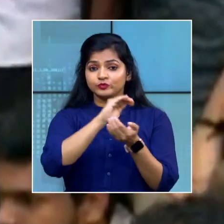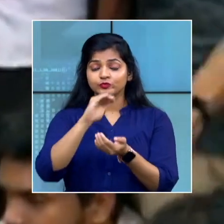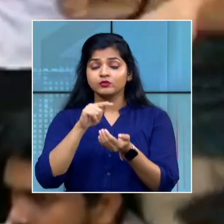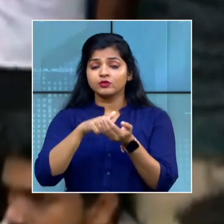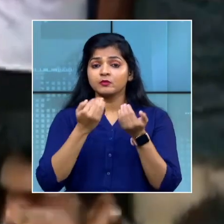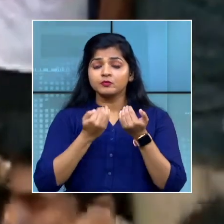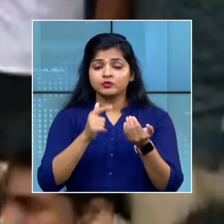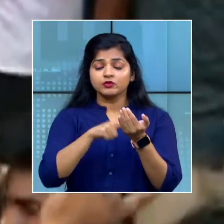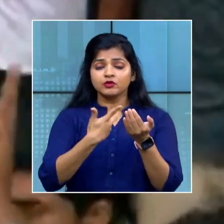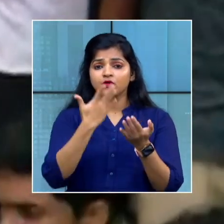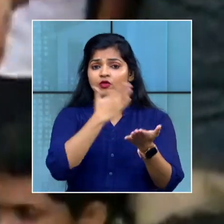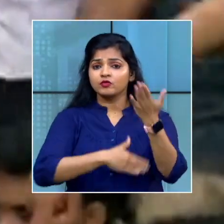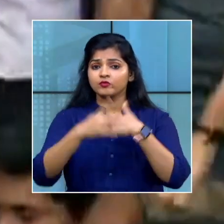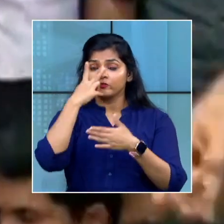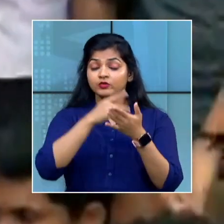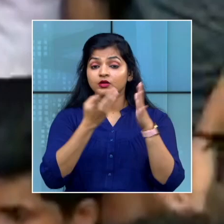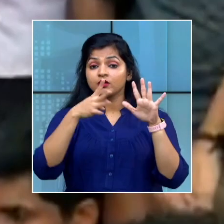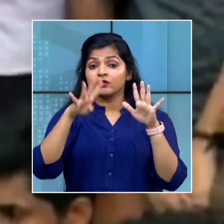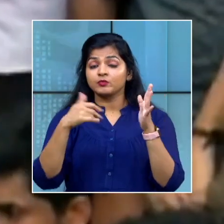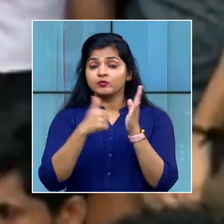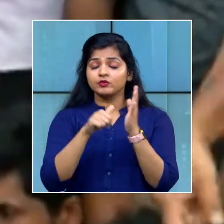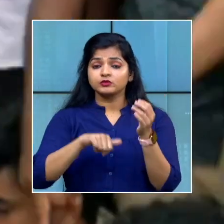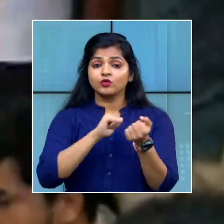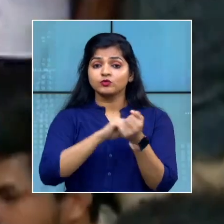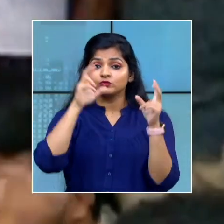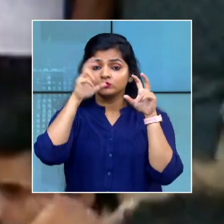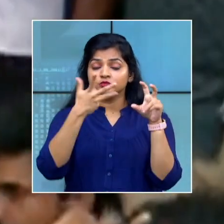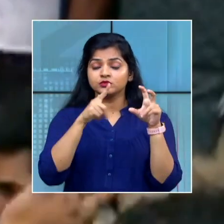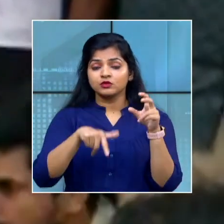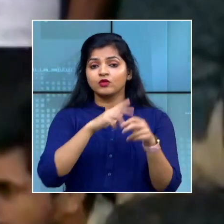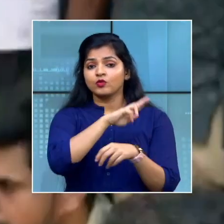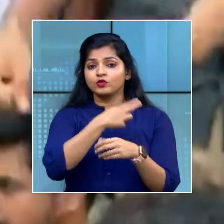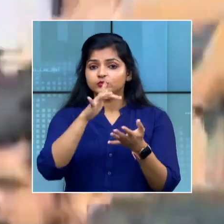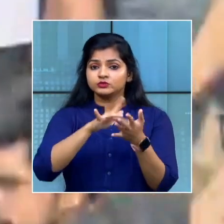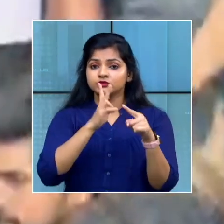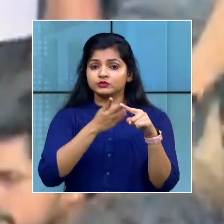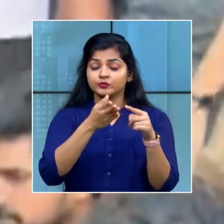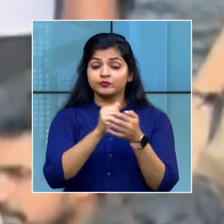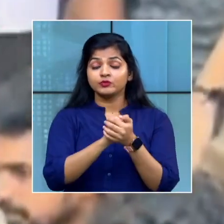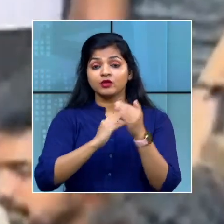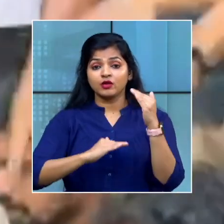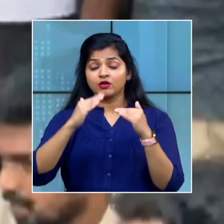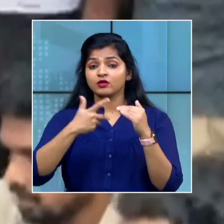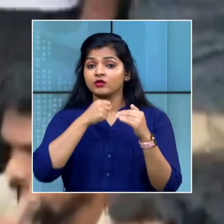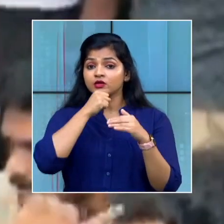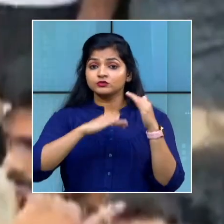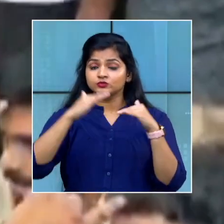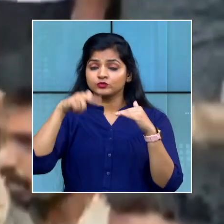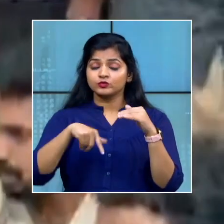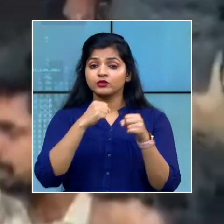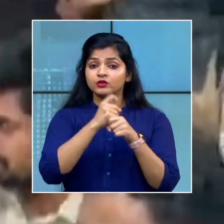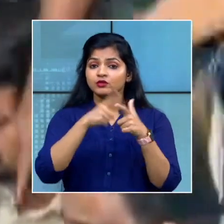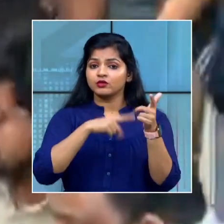ജനിക്കുന്നത്. 9 മാസവും ചികിത്സ നടത്തിയത് വനിതാ ശിശു ആശുപത്രിയിൽ തന്നെയാണ്. ഇവിടെയുള്ള സീനിയർ ആയിട്ടുള്ള ഗൈനക്കോളജിസ്റ്റ് ഡോക്ടർമാരെ കൺസൾട്ട് ചെയ്തിരുന്നു.